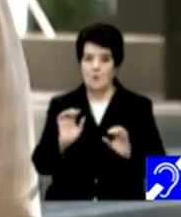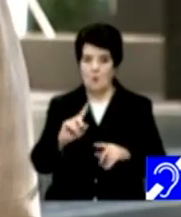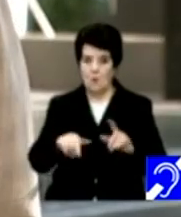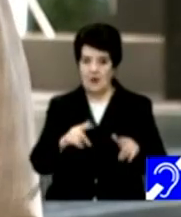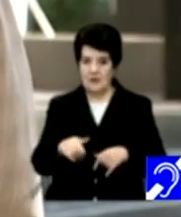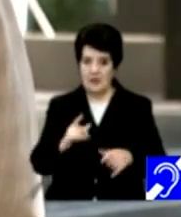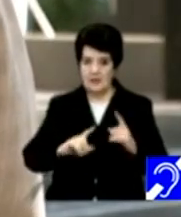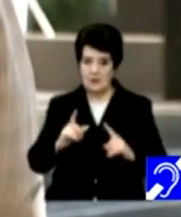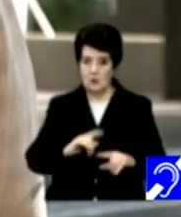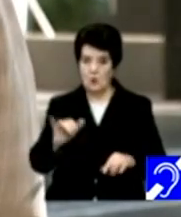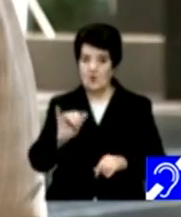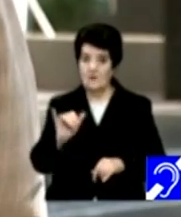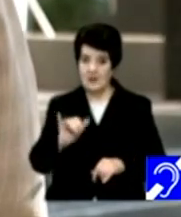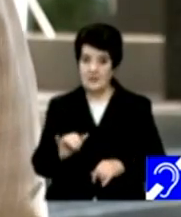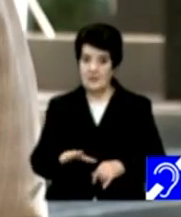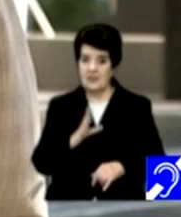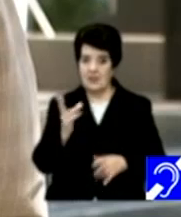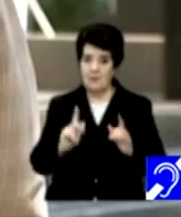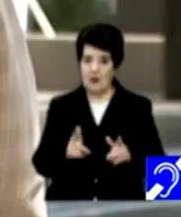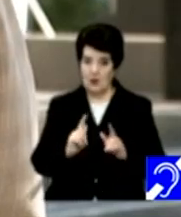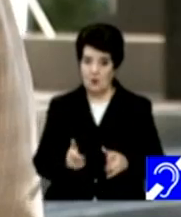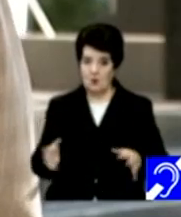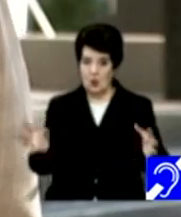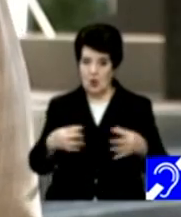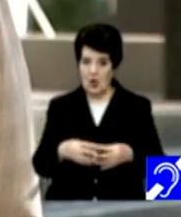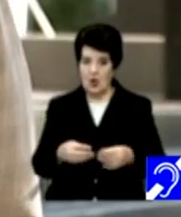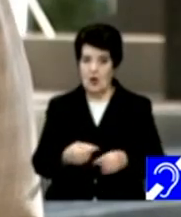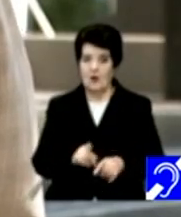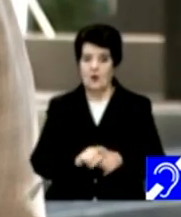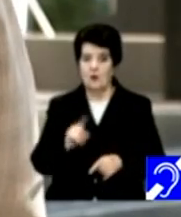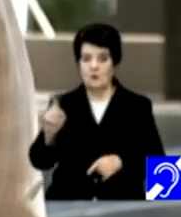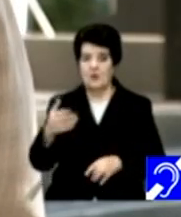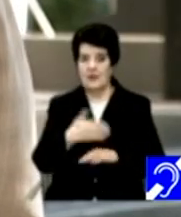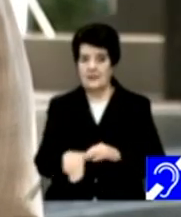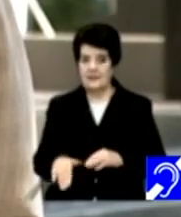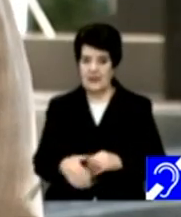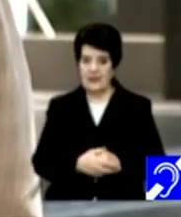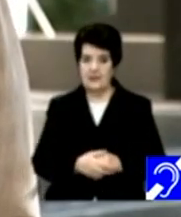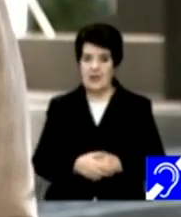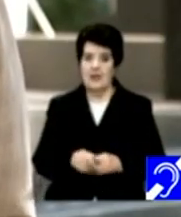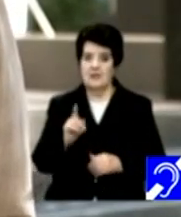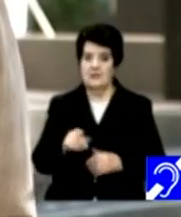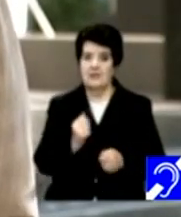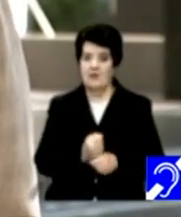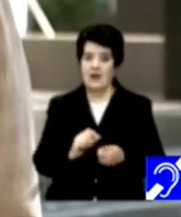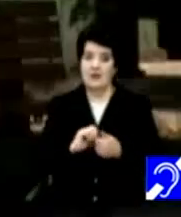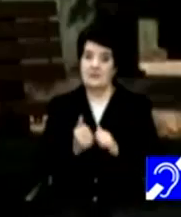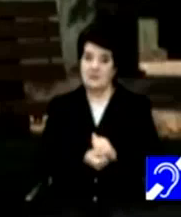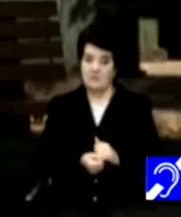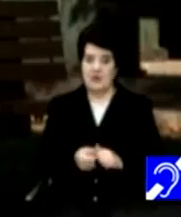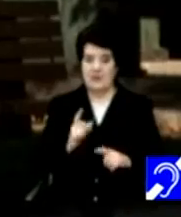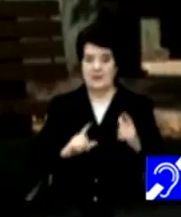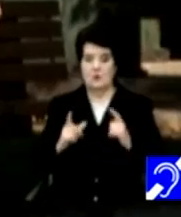studenților. Universitățile trebuie să încheie acorduri de cooperare cu cele din străinătate, să facă schimb de studenți.